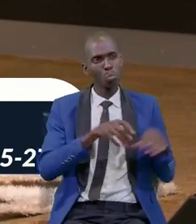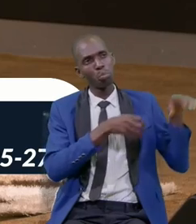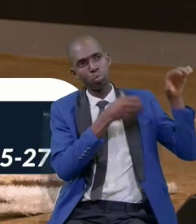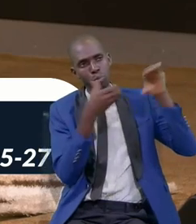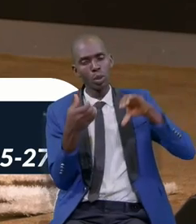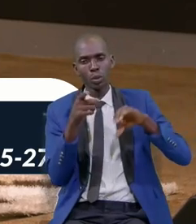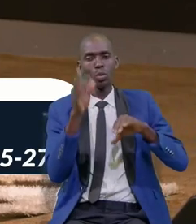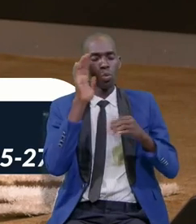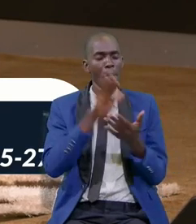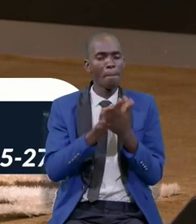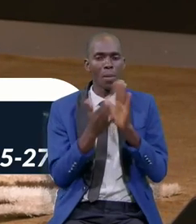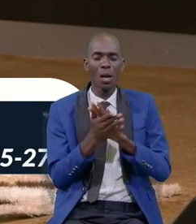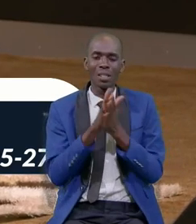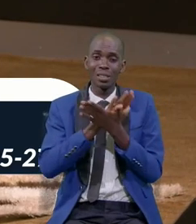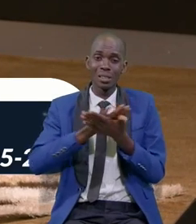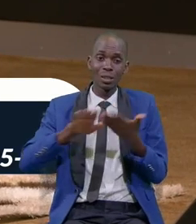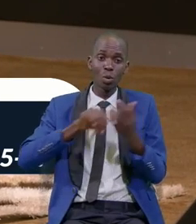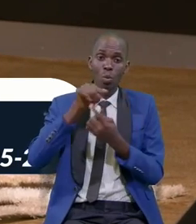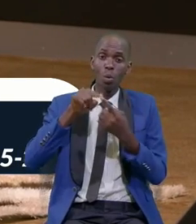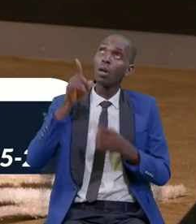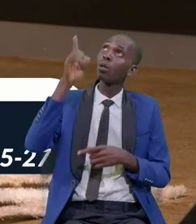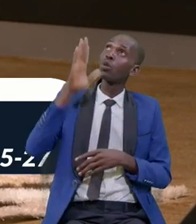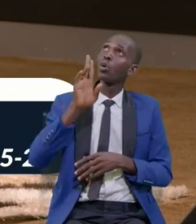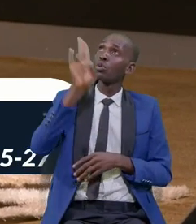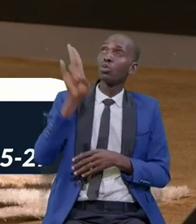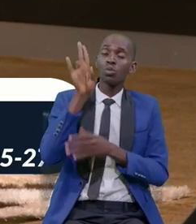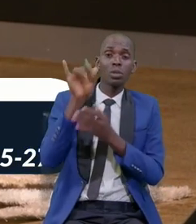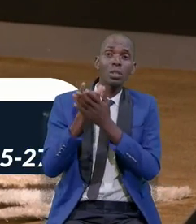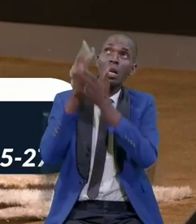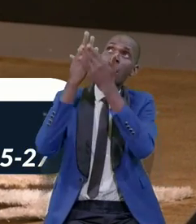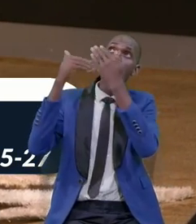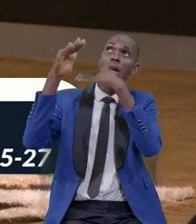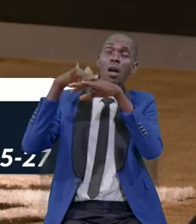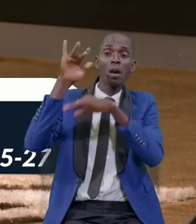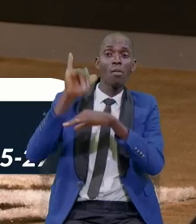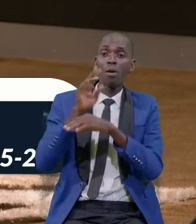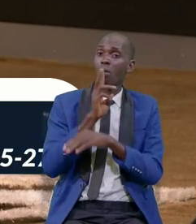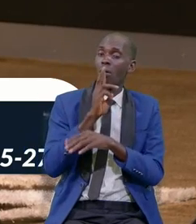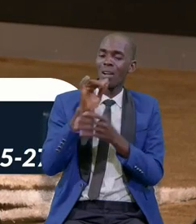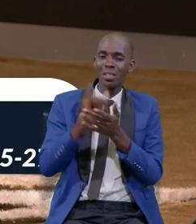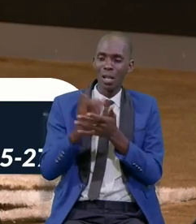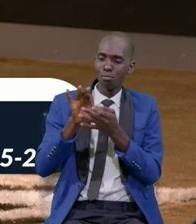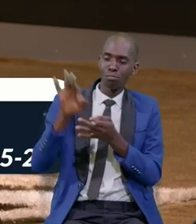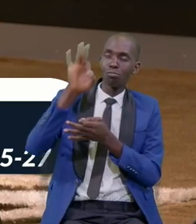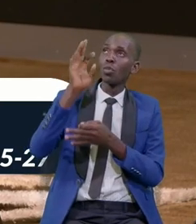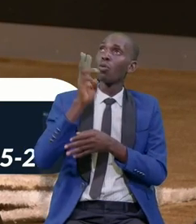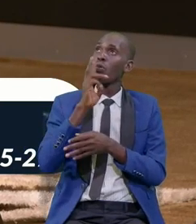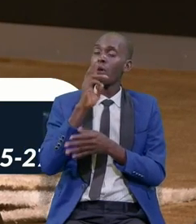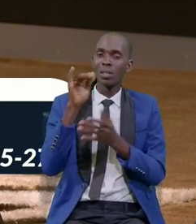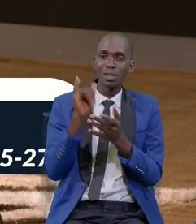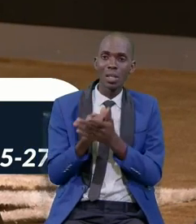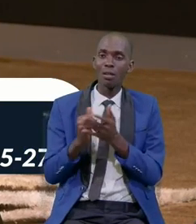Lorsque Dieu répand le ciel, répand de l'eau du ciel, l'eau spirituelle, la